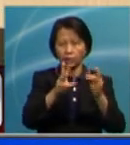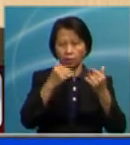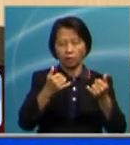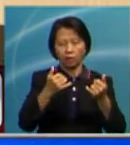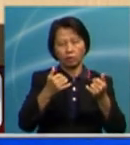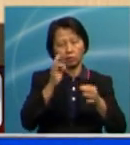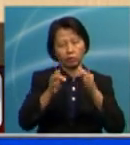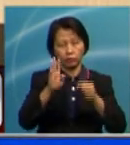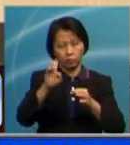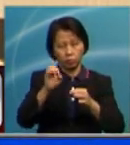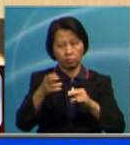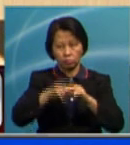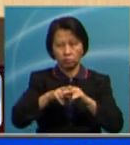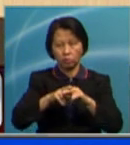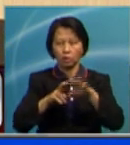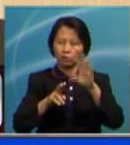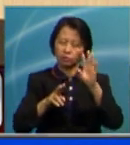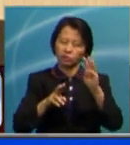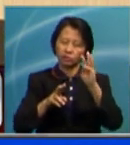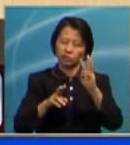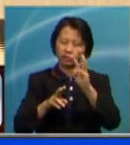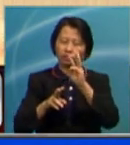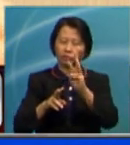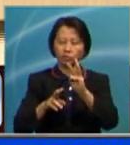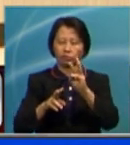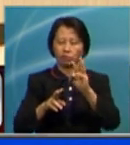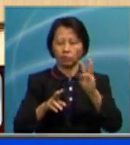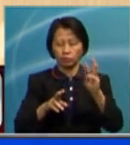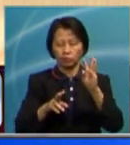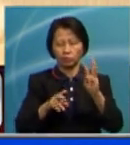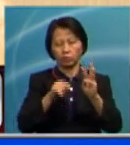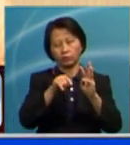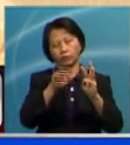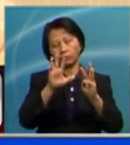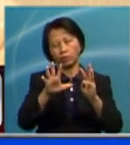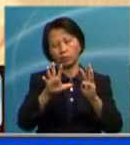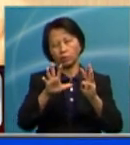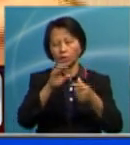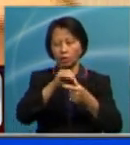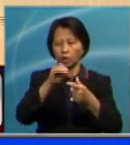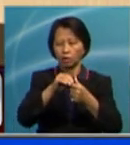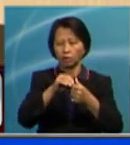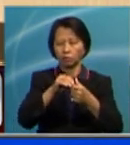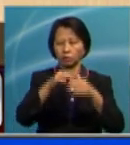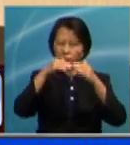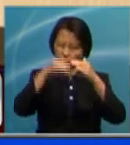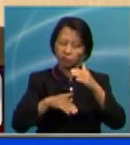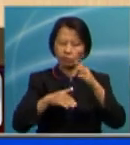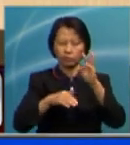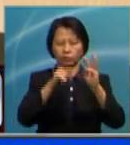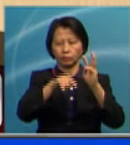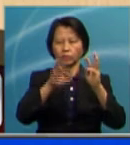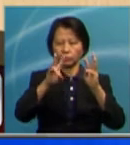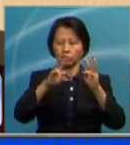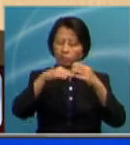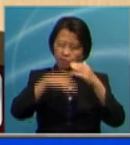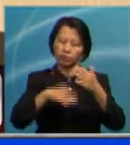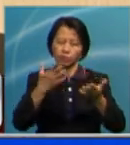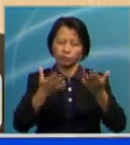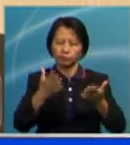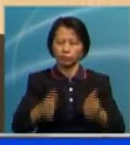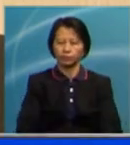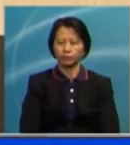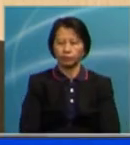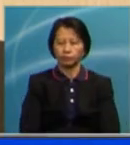most 665 or si it was still below 6.7 in my feeling